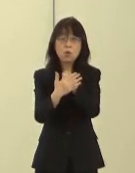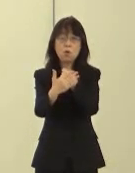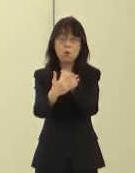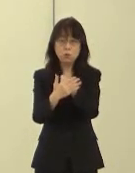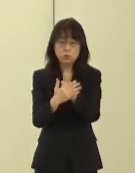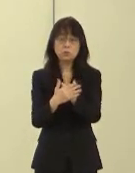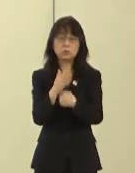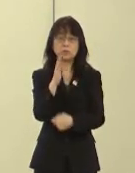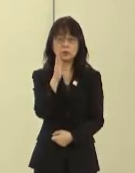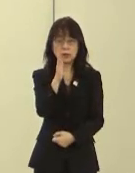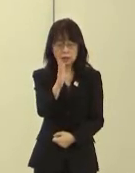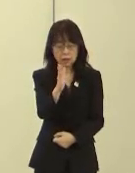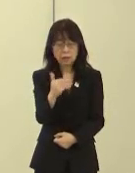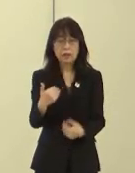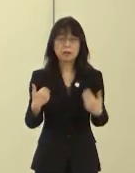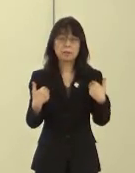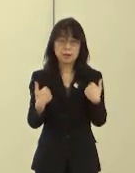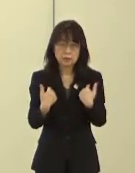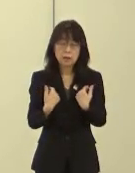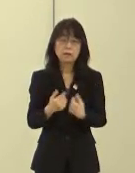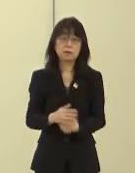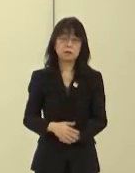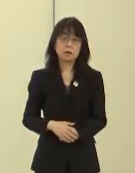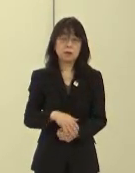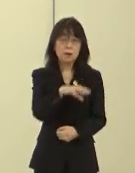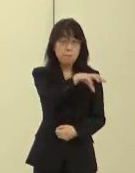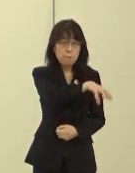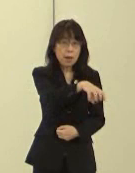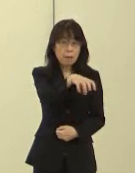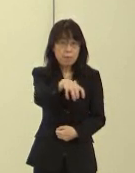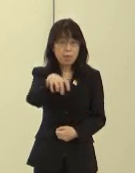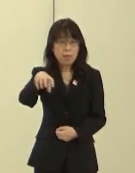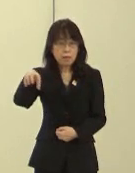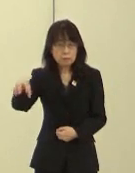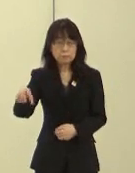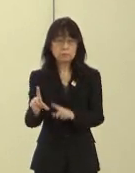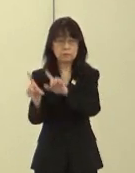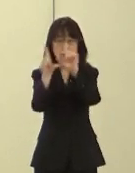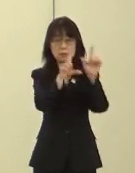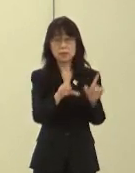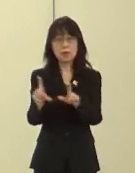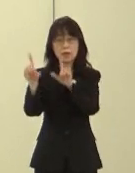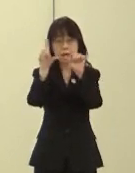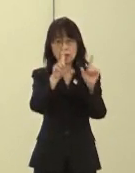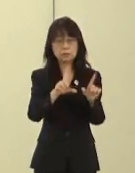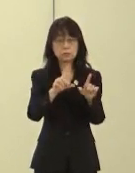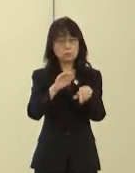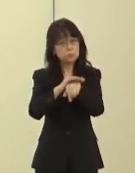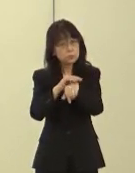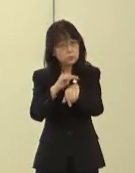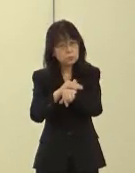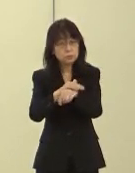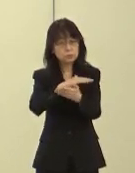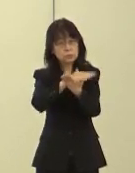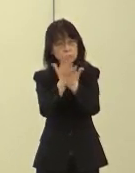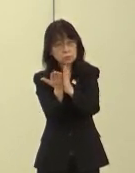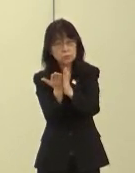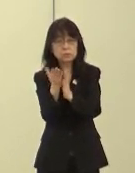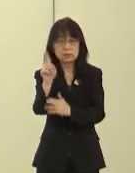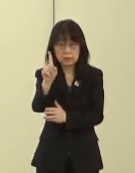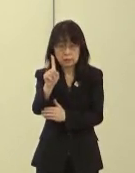かなければなりません。また各場面ごとの生活様式ということでは、例えば買